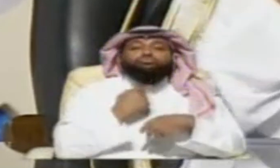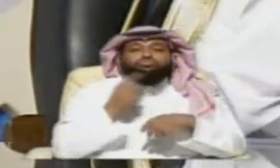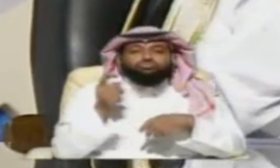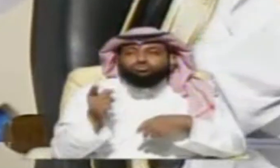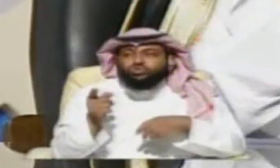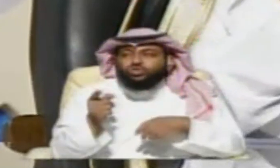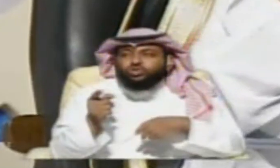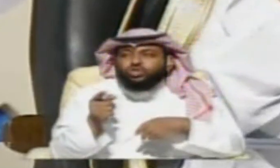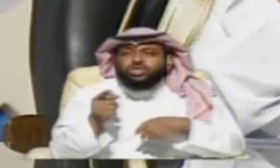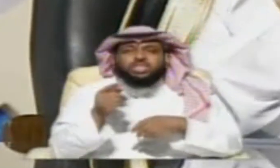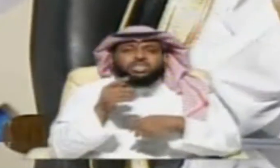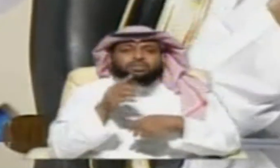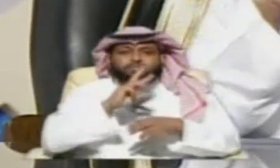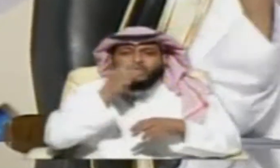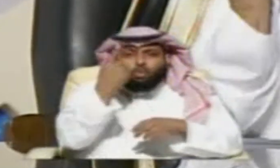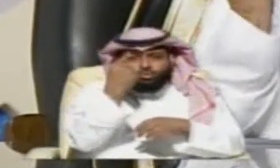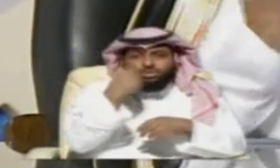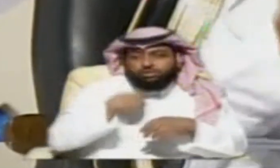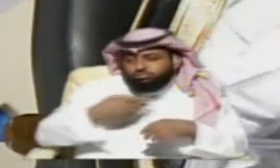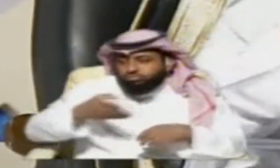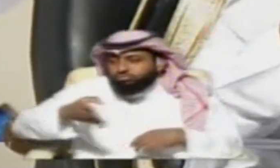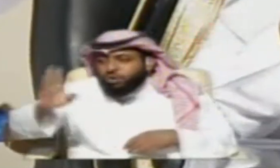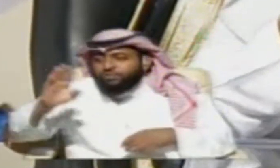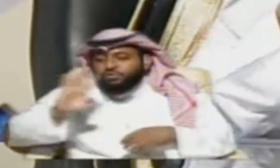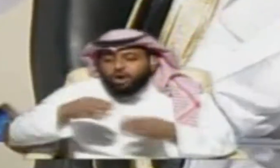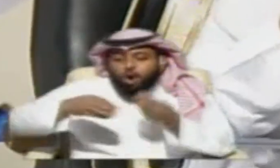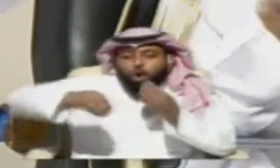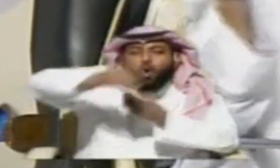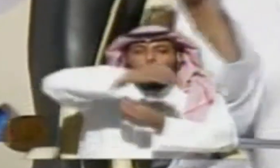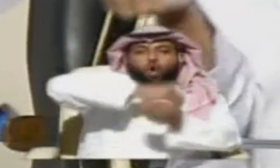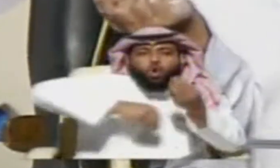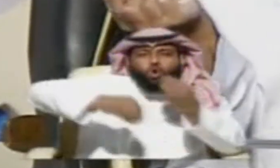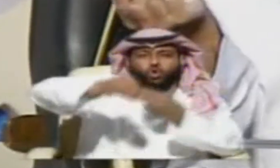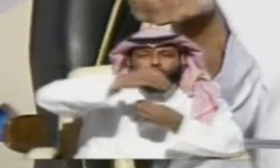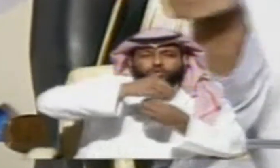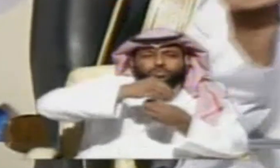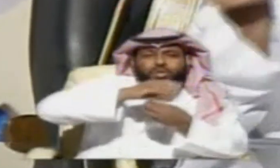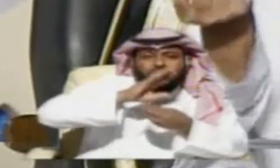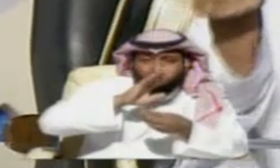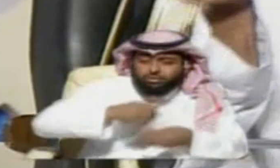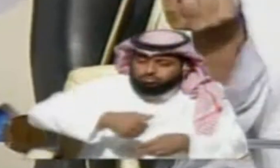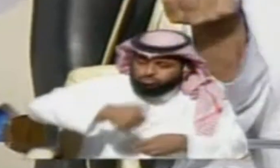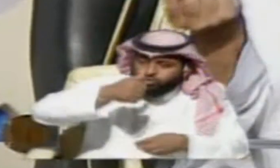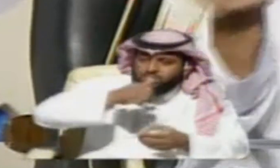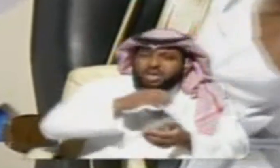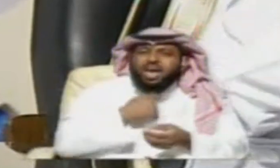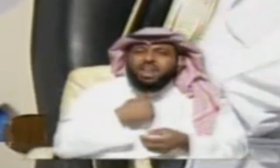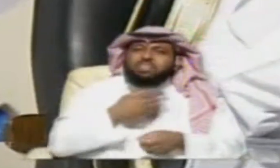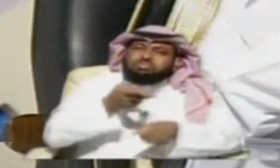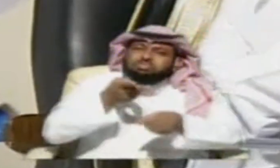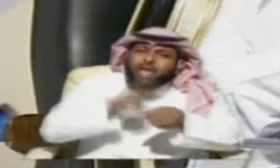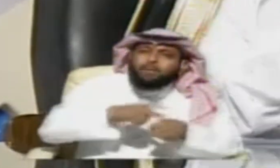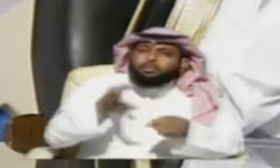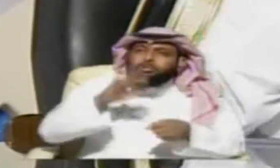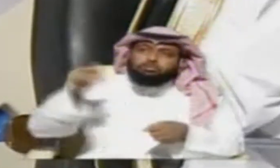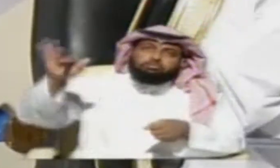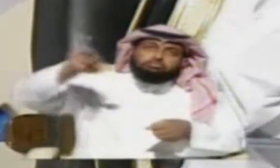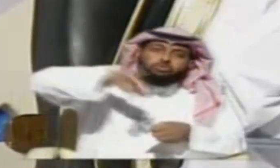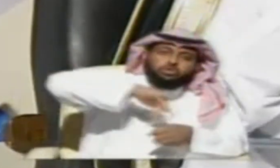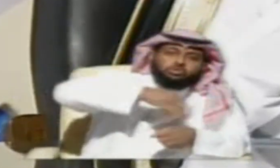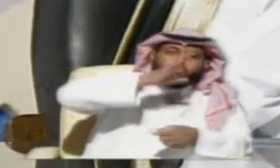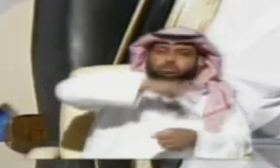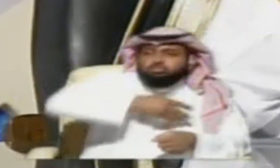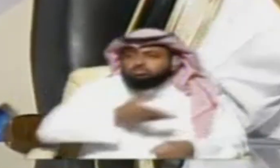يشق عليه أن يأتي في سفرة أخرى أن يأتي بعمرة أخرى فيذهب إلى الحل أو إلى التنعيم ويحرم من هناك ثم يرجع فلا